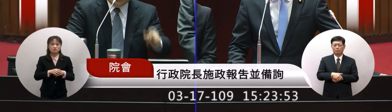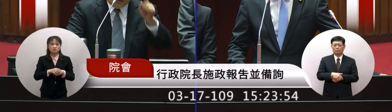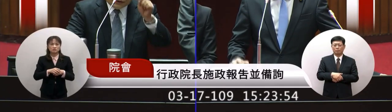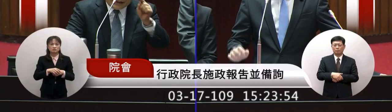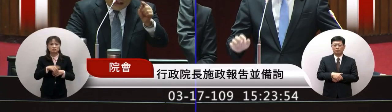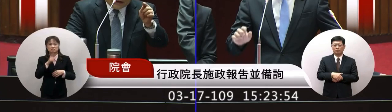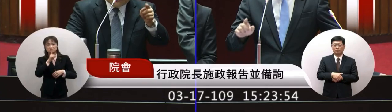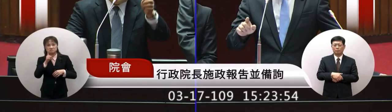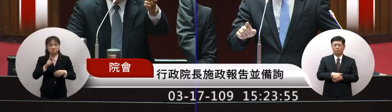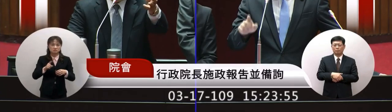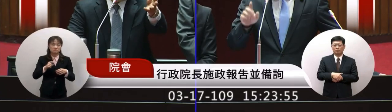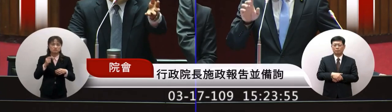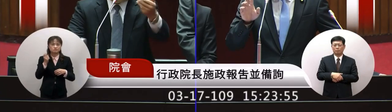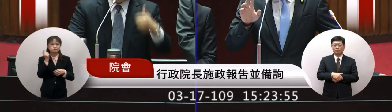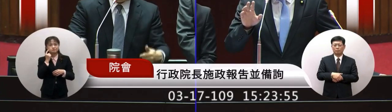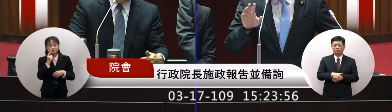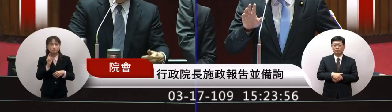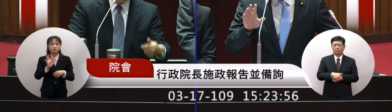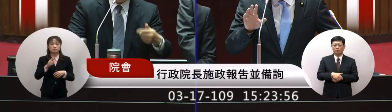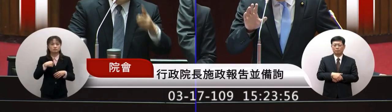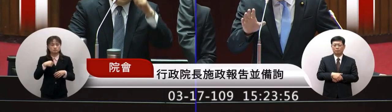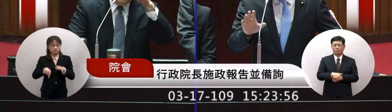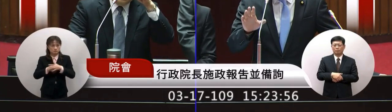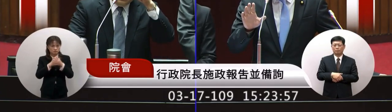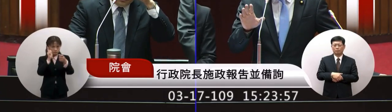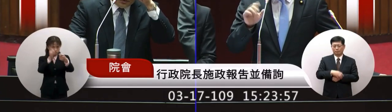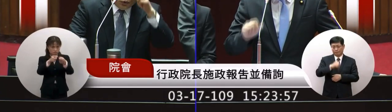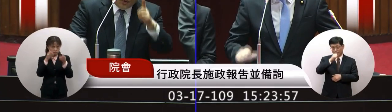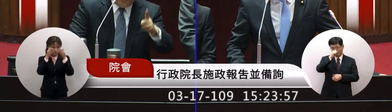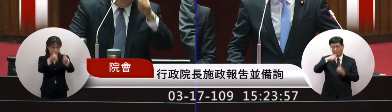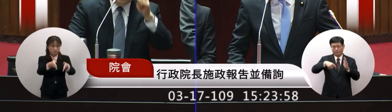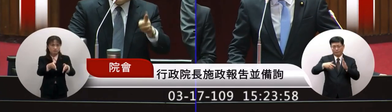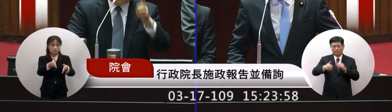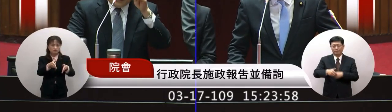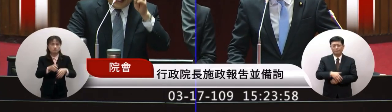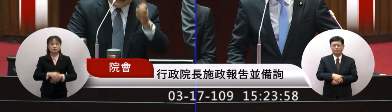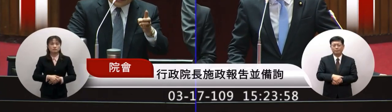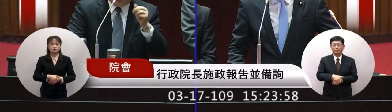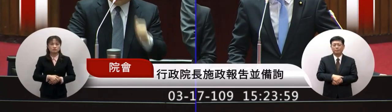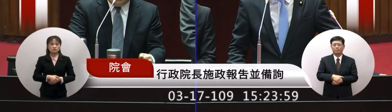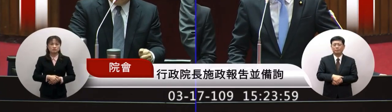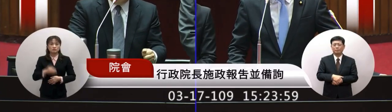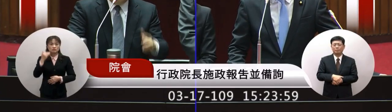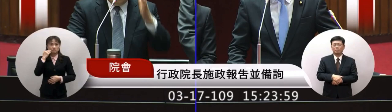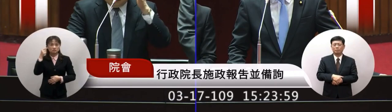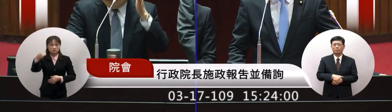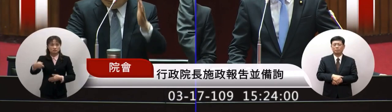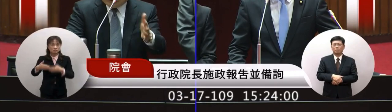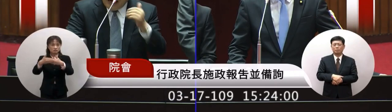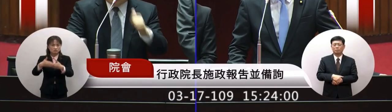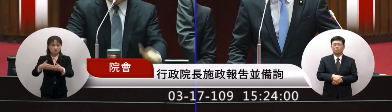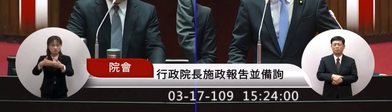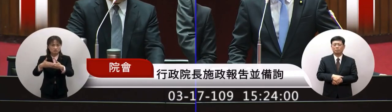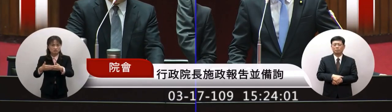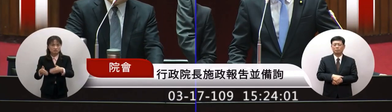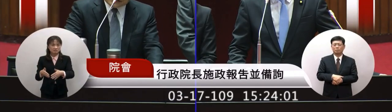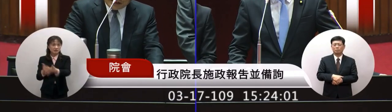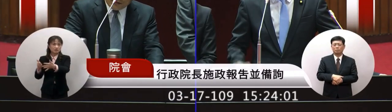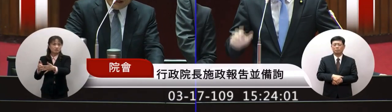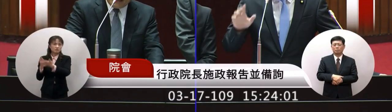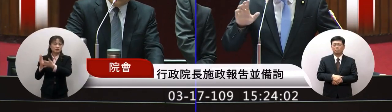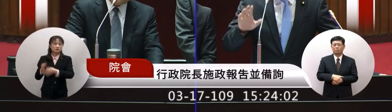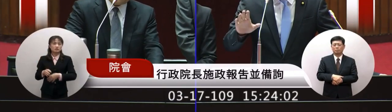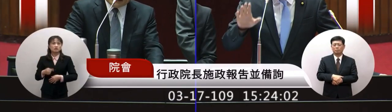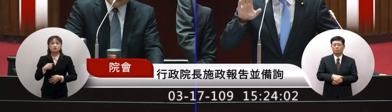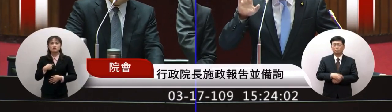语，我想的都是怎么接回来。所以，如果不是对岸的阻挠，老早我们是